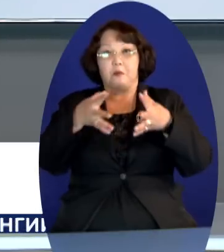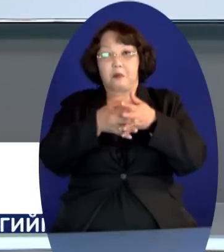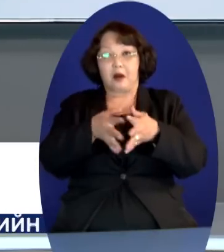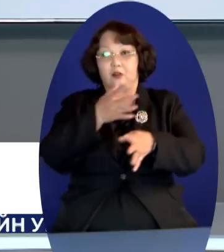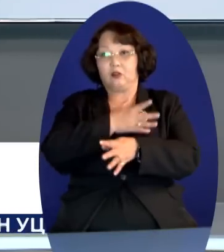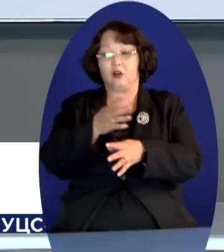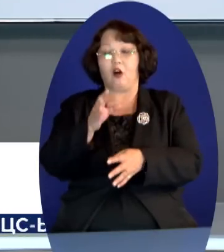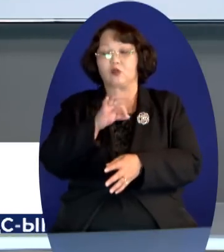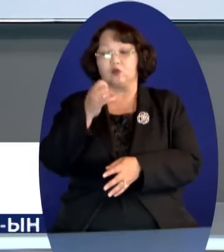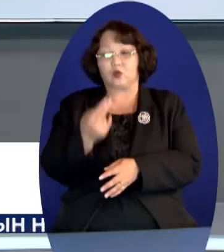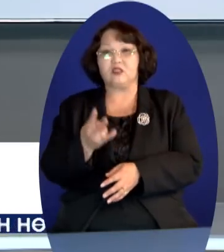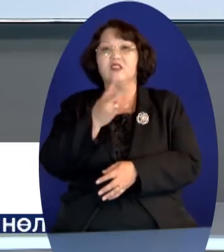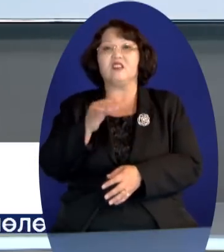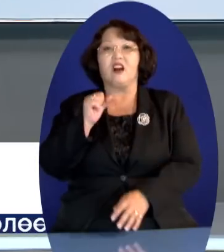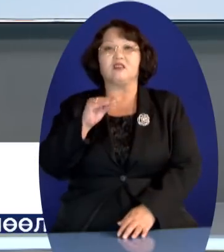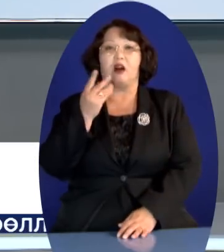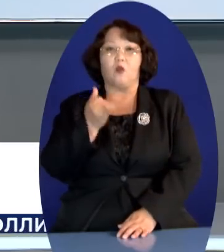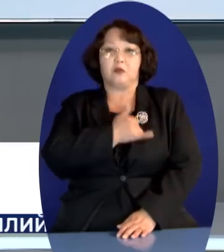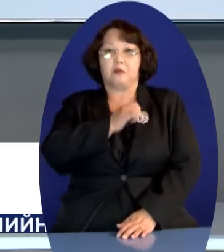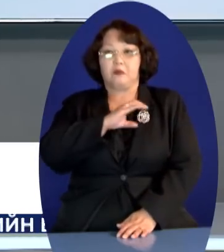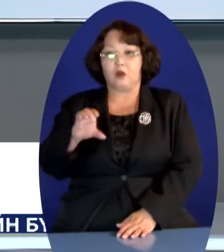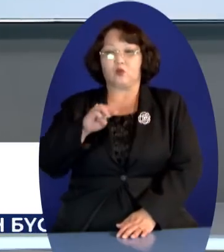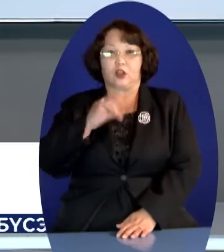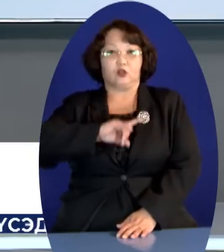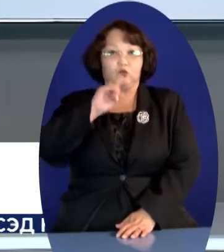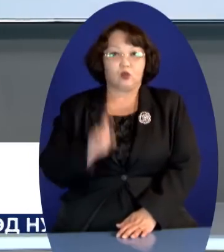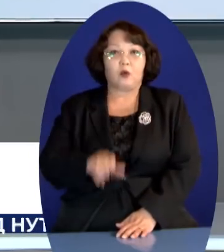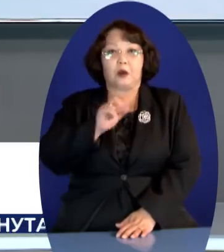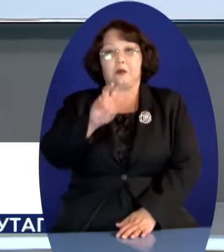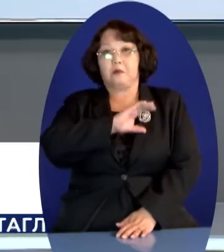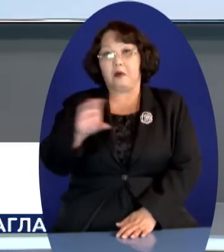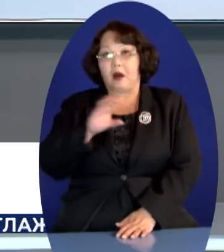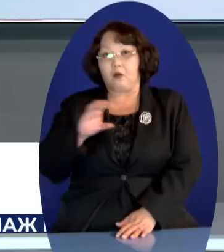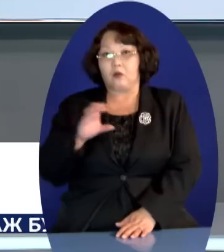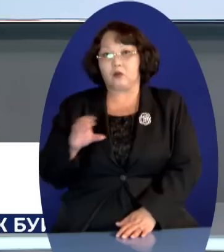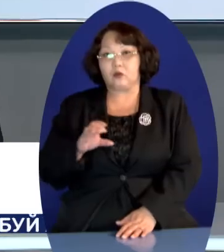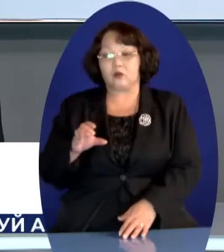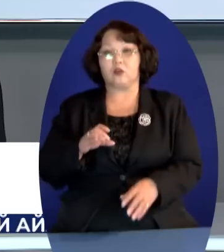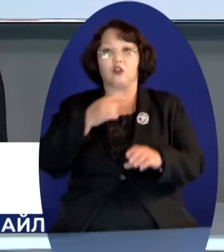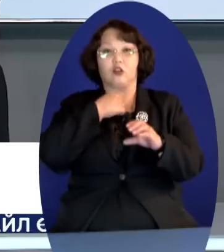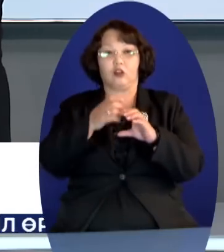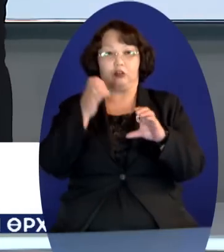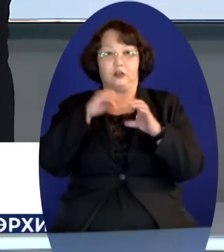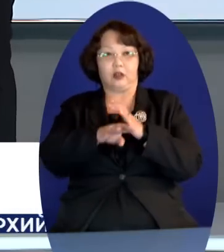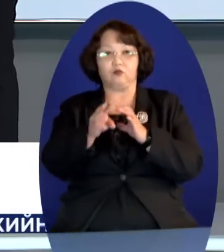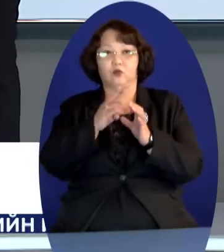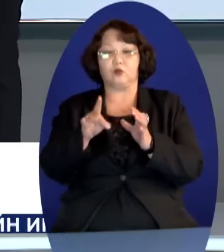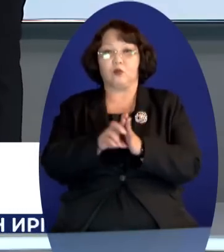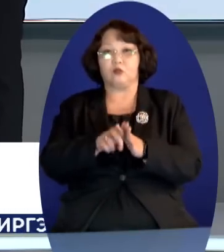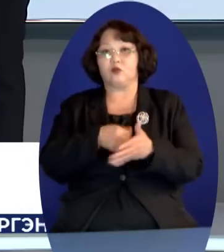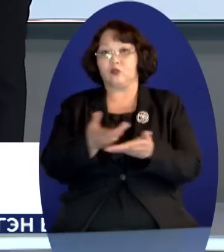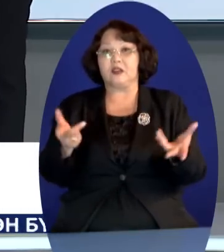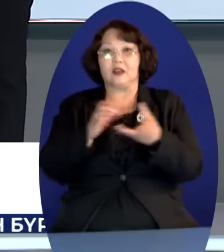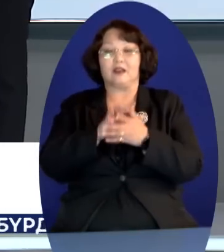нийтийн аж ахуй удирдах газар болон тусгай зөвшөөрөлтэй аж ахуй нэгжүүдэд одоо шугам дамжуулах тэр одоо боломжийг нь олгож